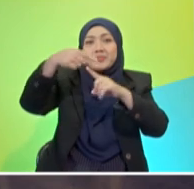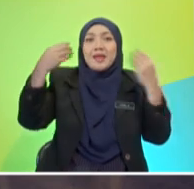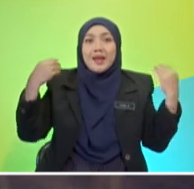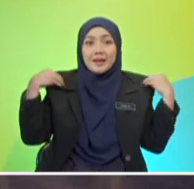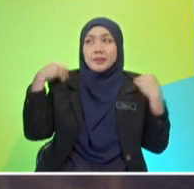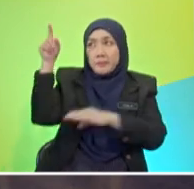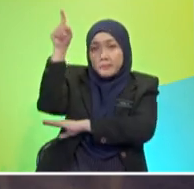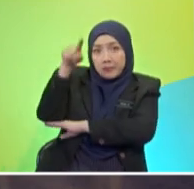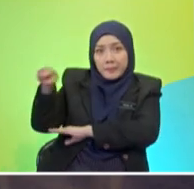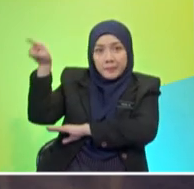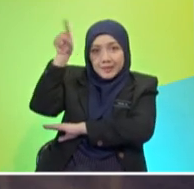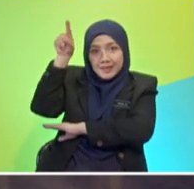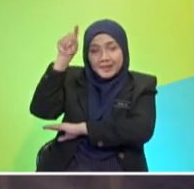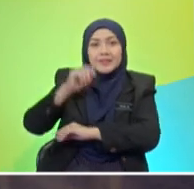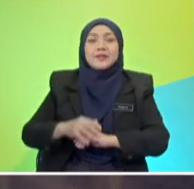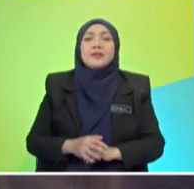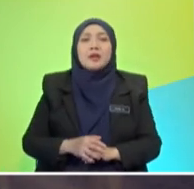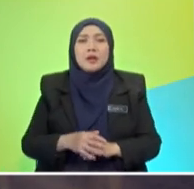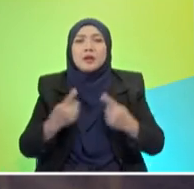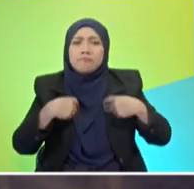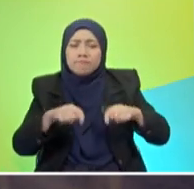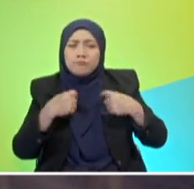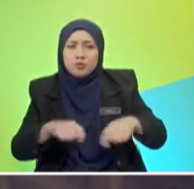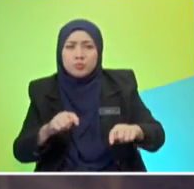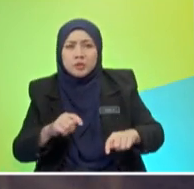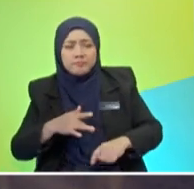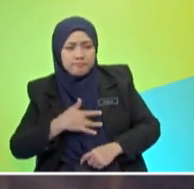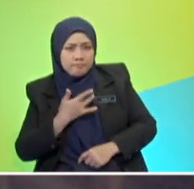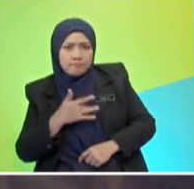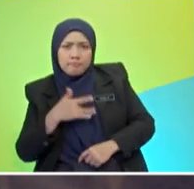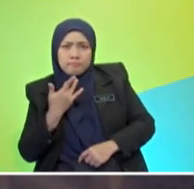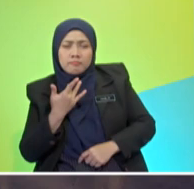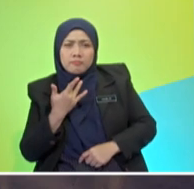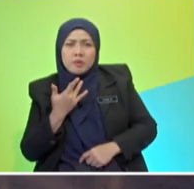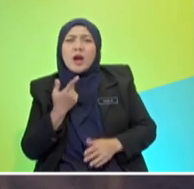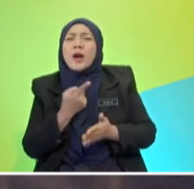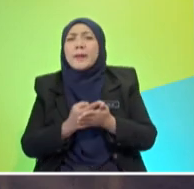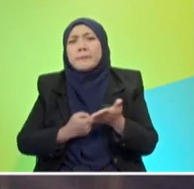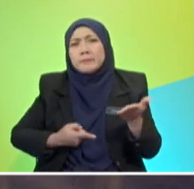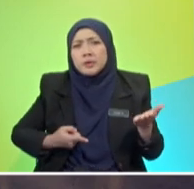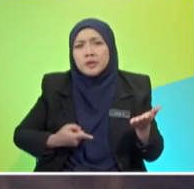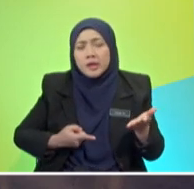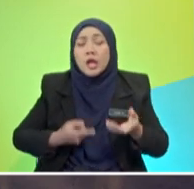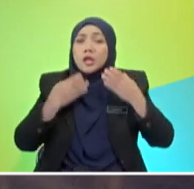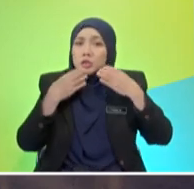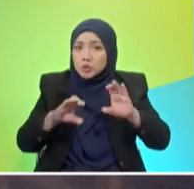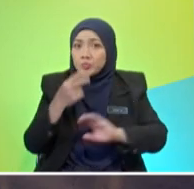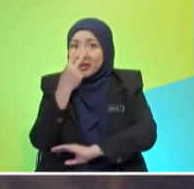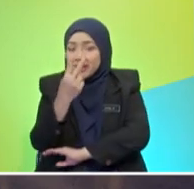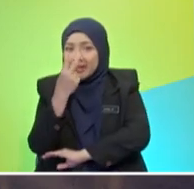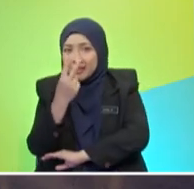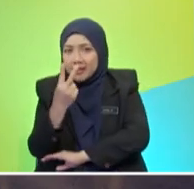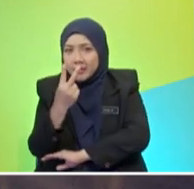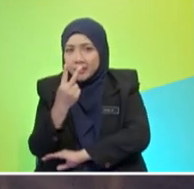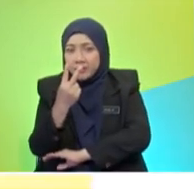tengok situasi di sini. Cuba ramalkan. Katakan kat sini. Okey, murid-murid semua, cuba tengok.